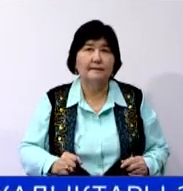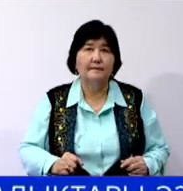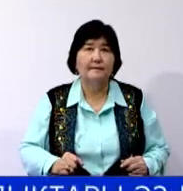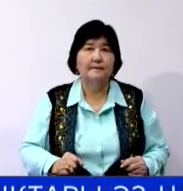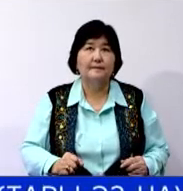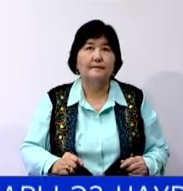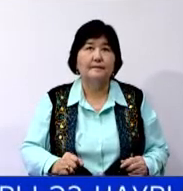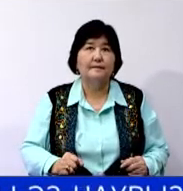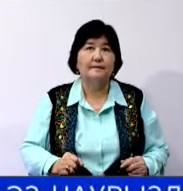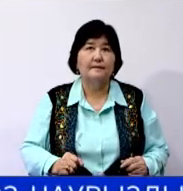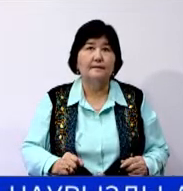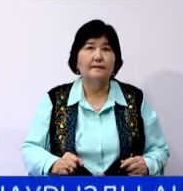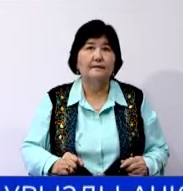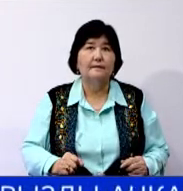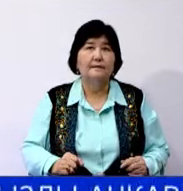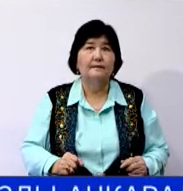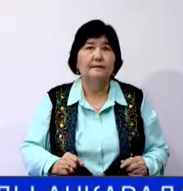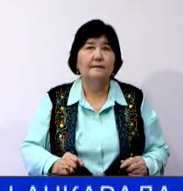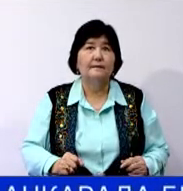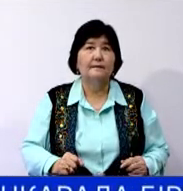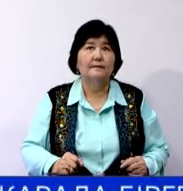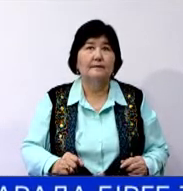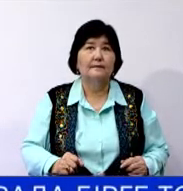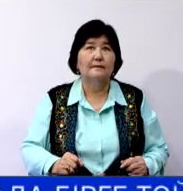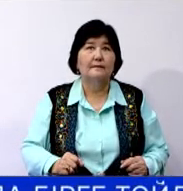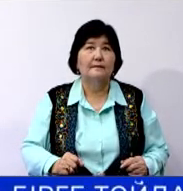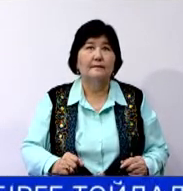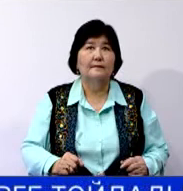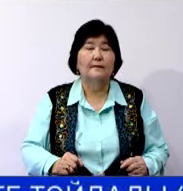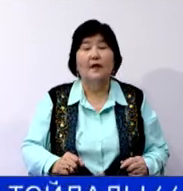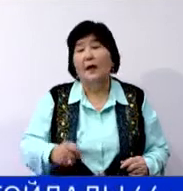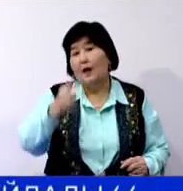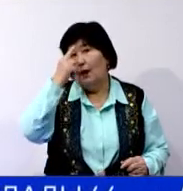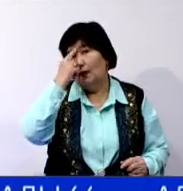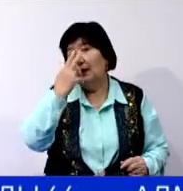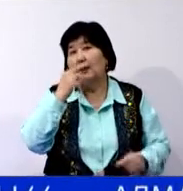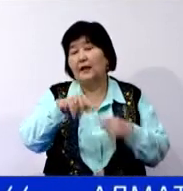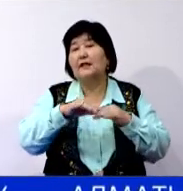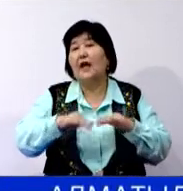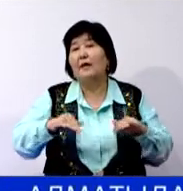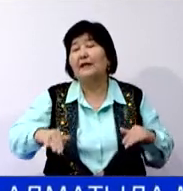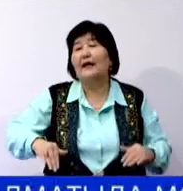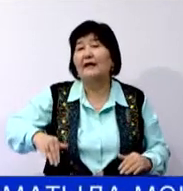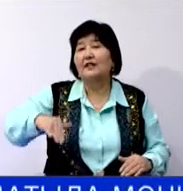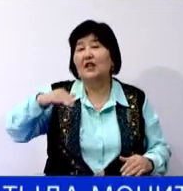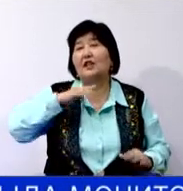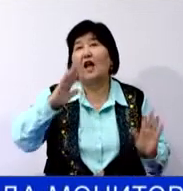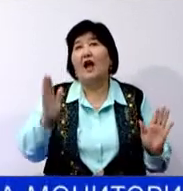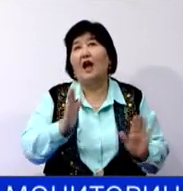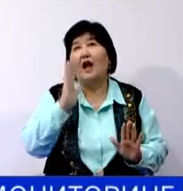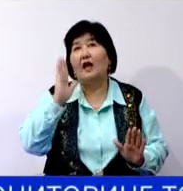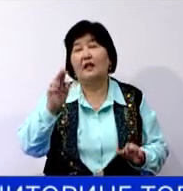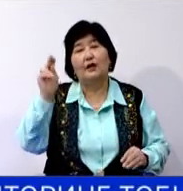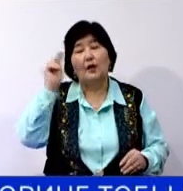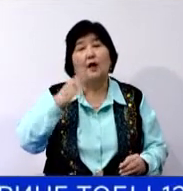это детство начинаем. По-индийски традиция. Үнді дәстүрі бойынша балалар кішкентайынан ақ ән айтуға